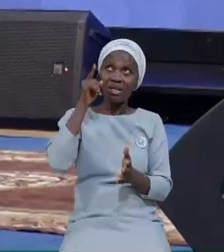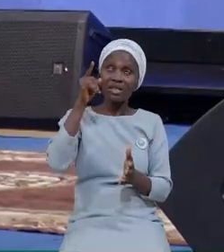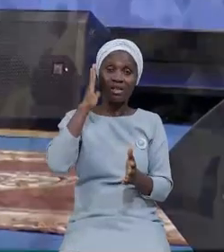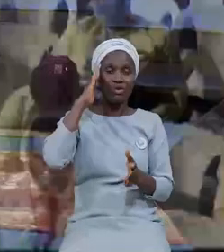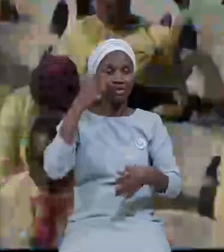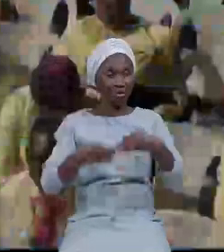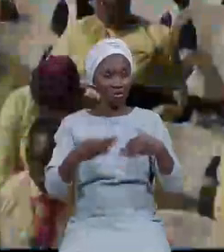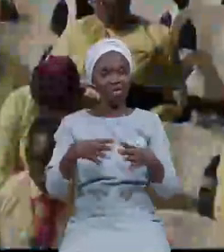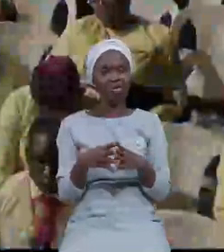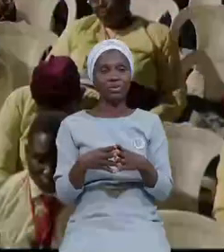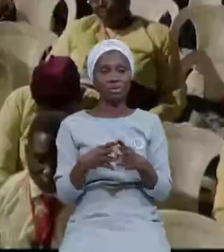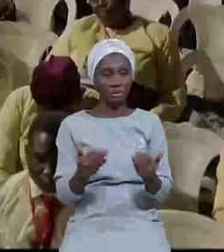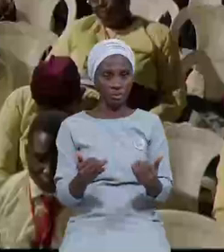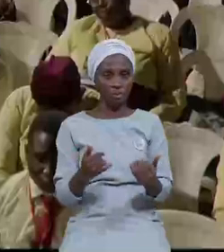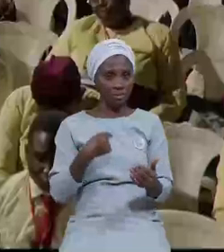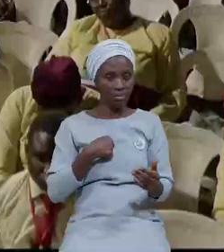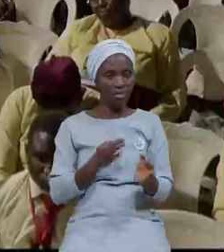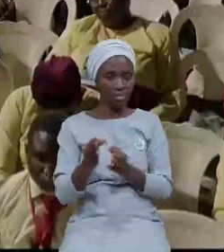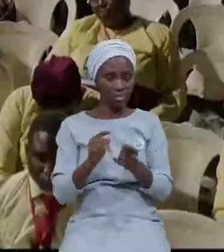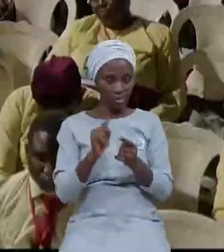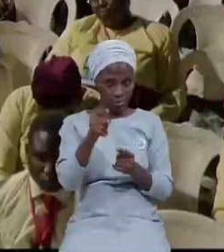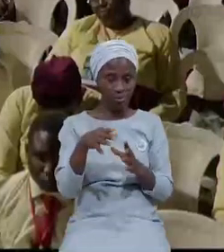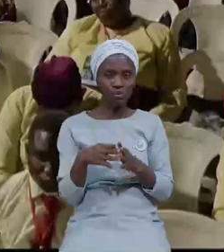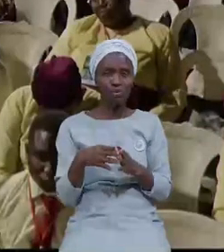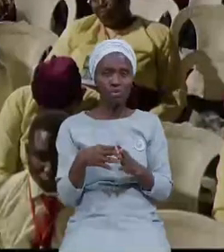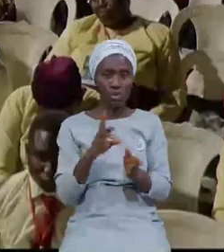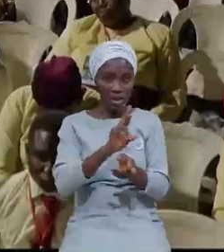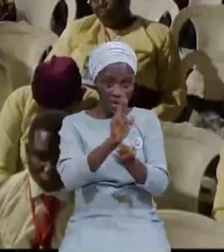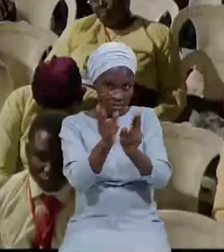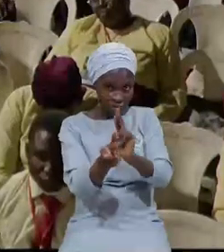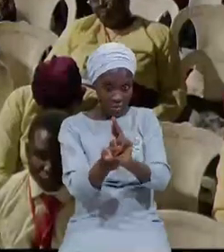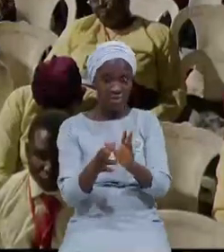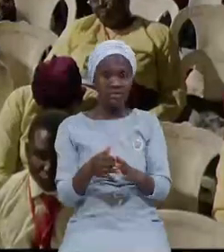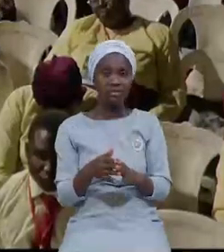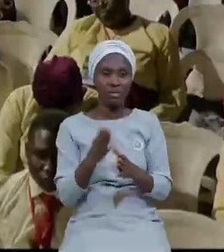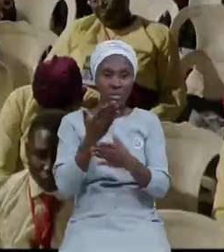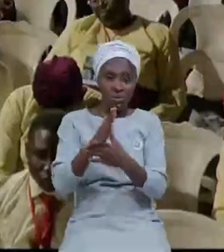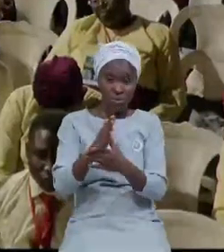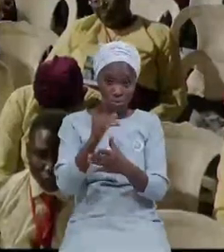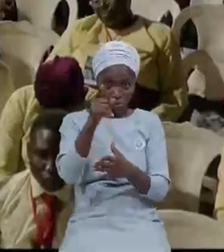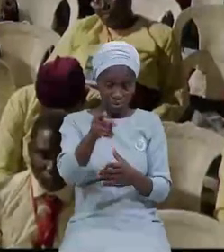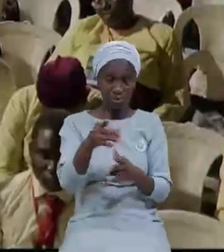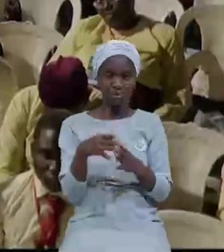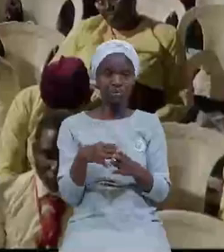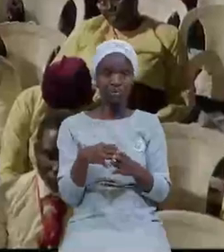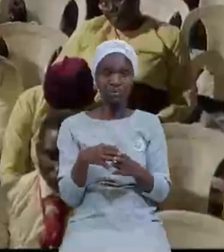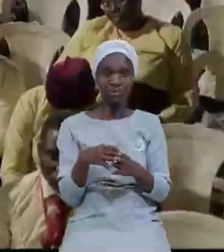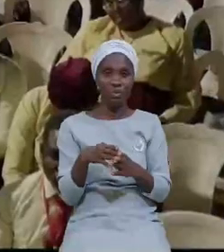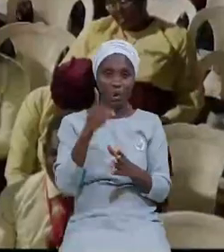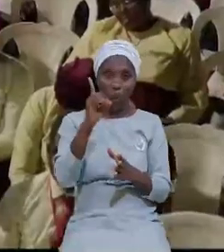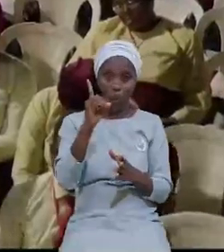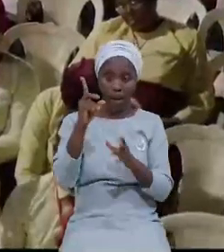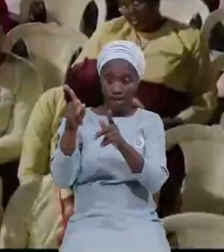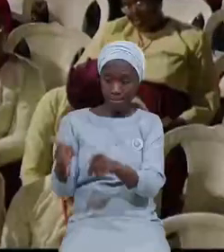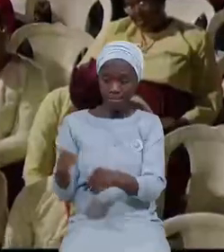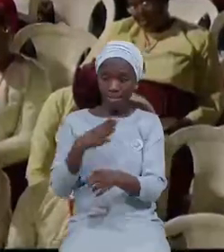jour le jour où il va juger les hommes repentez-vous c'est entre toi une personne et Dieu